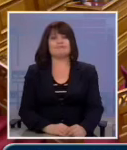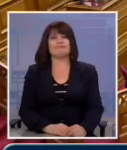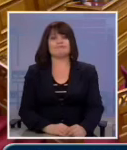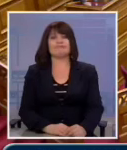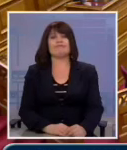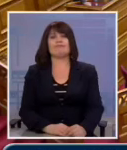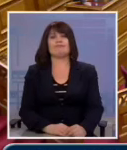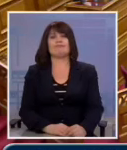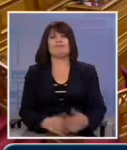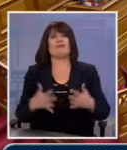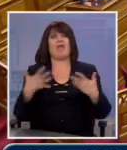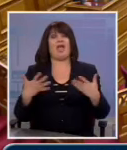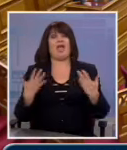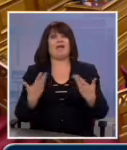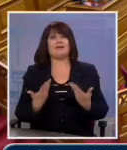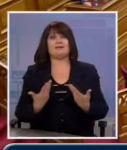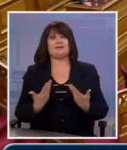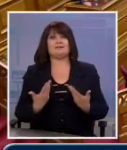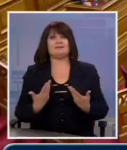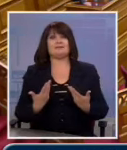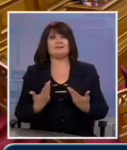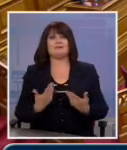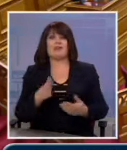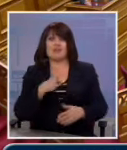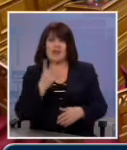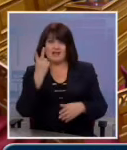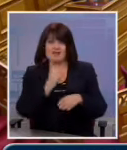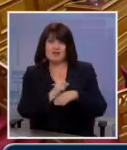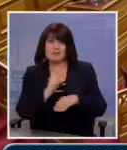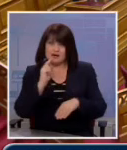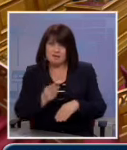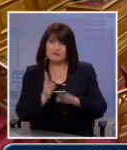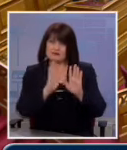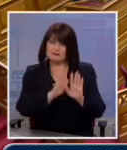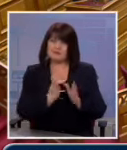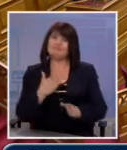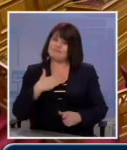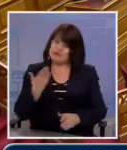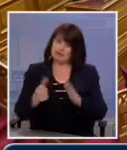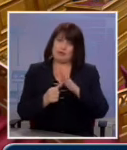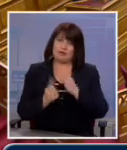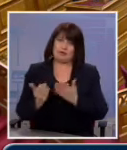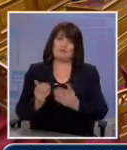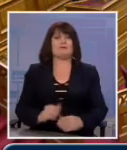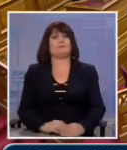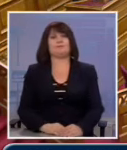Είμαι εξαιρετικά χαρούμενος, κύριε συνάδελφε, που σας... Θέλει 2 λεπτά για να δώσει την απάντηση. Έτσι. Ευχαριστώ, κύριε Πρόεδρε.